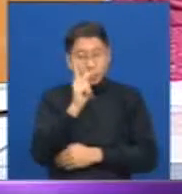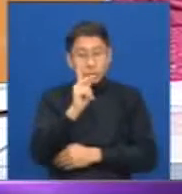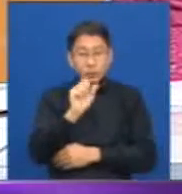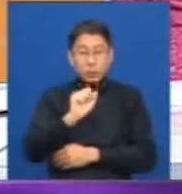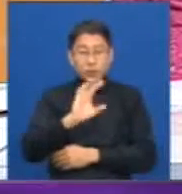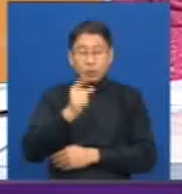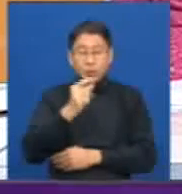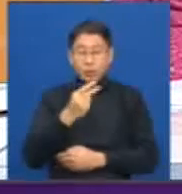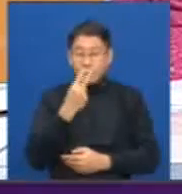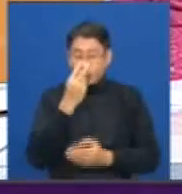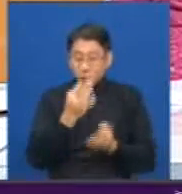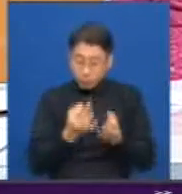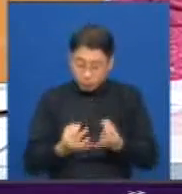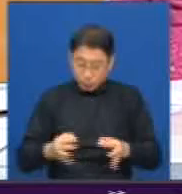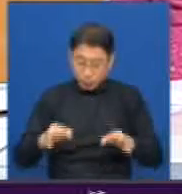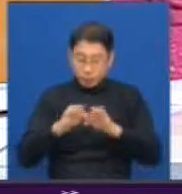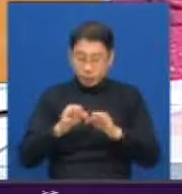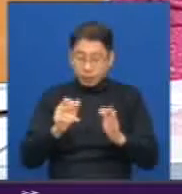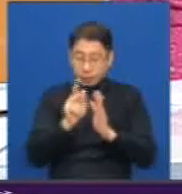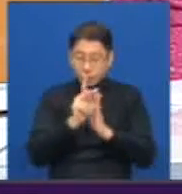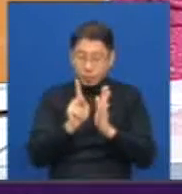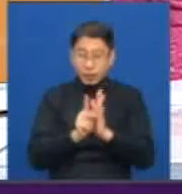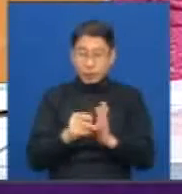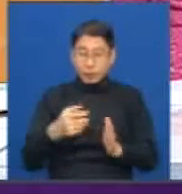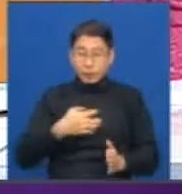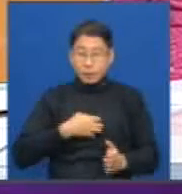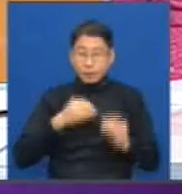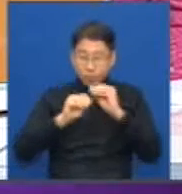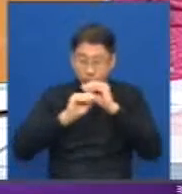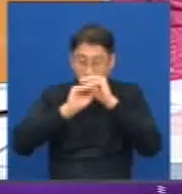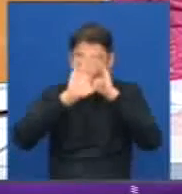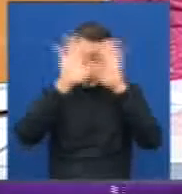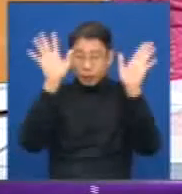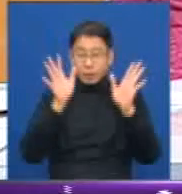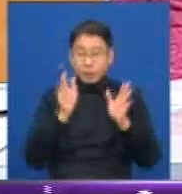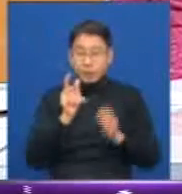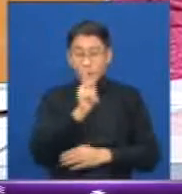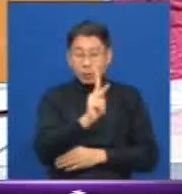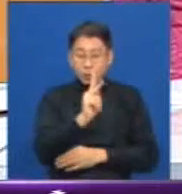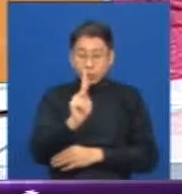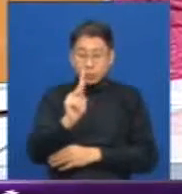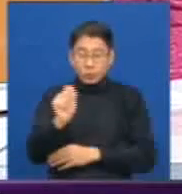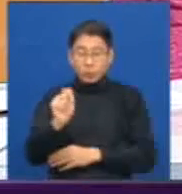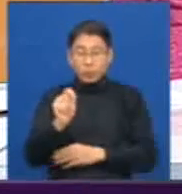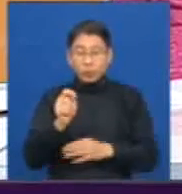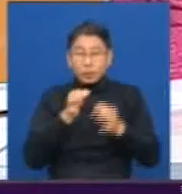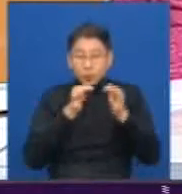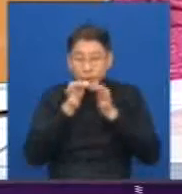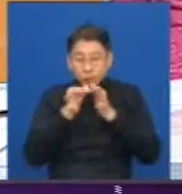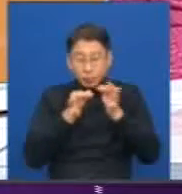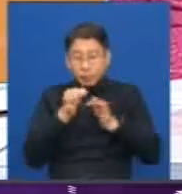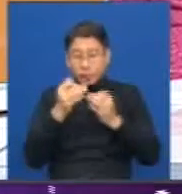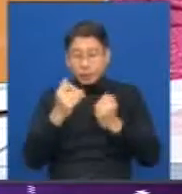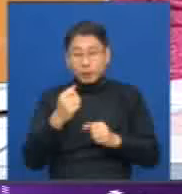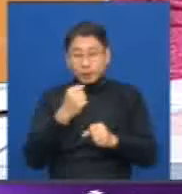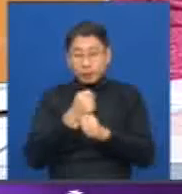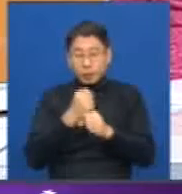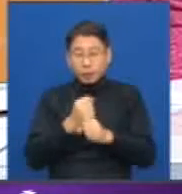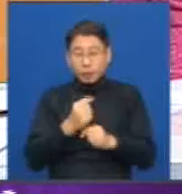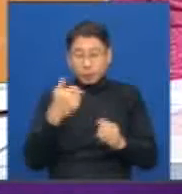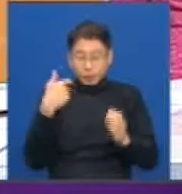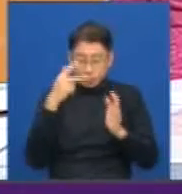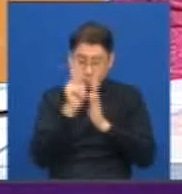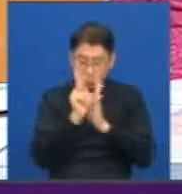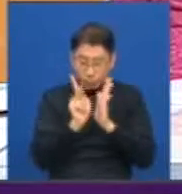คัญกับการปฏิรูปกฎหมายเพื่อให้การเลือกตั้งเกิดความโปร่งใสกกต.ได้ชี้แจงปัญหาการเลือกตั้งแล้วก็อุปสรรคการทำงานที่เกิดจากกฎหมายด้ว